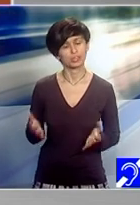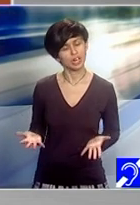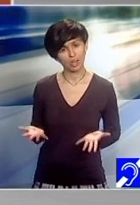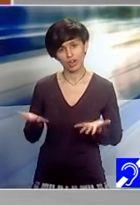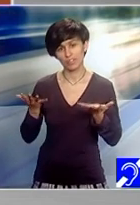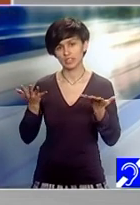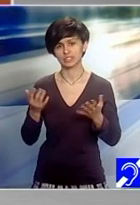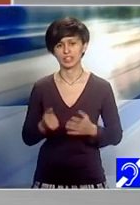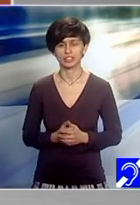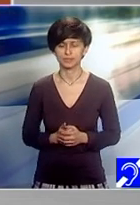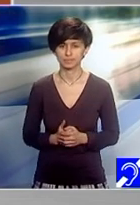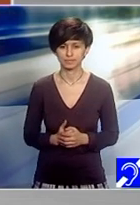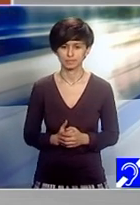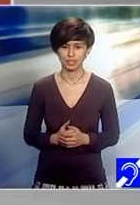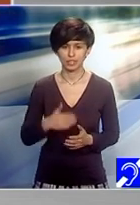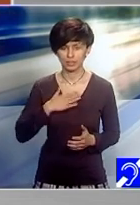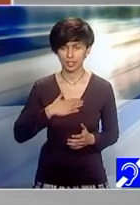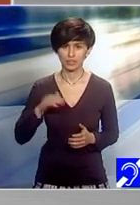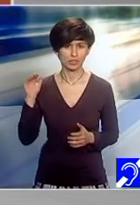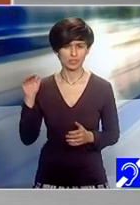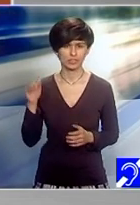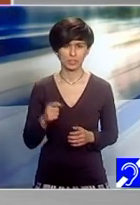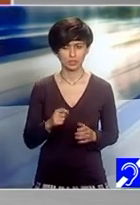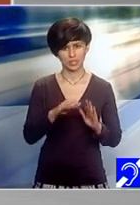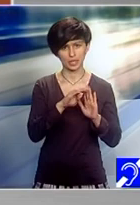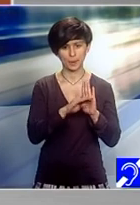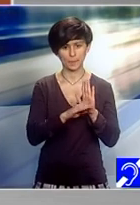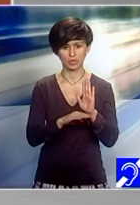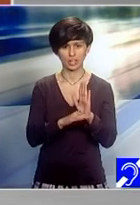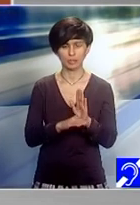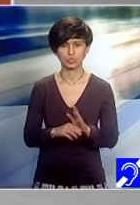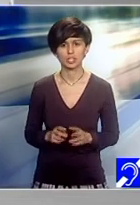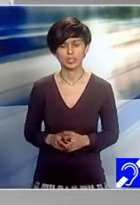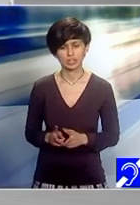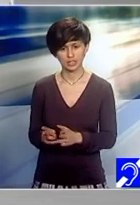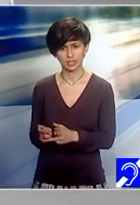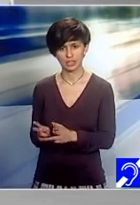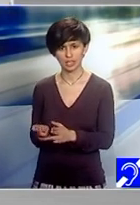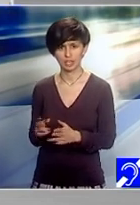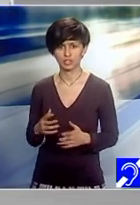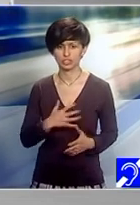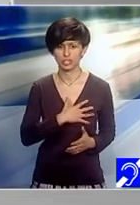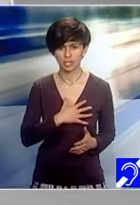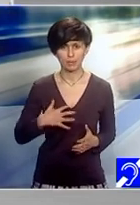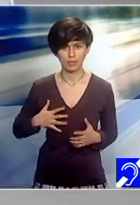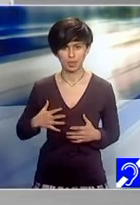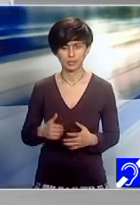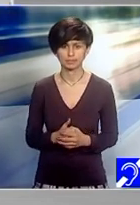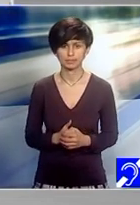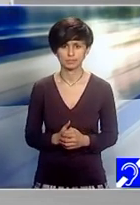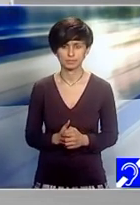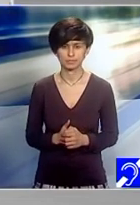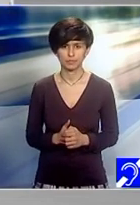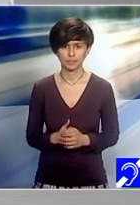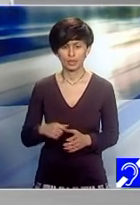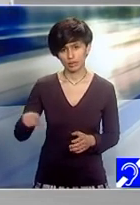Vreau să vă întreb și de programul pilot de screening a cancerului mamar. Da, avem în premieră organizat la nivel național